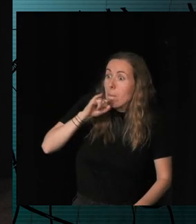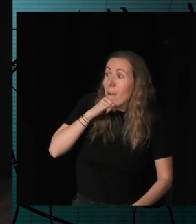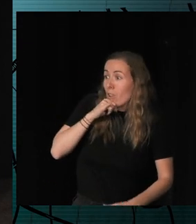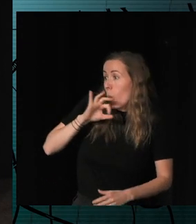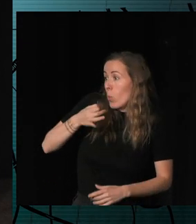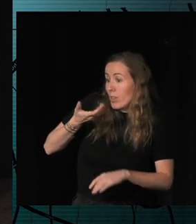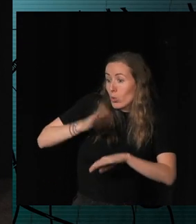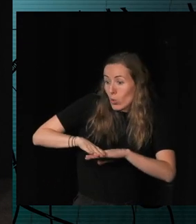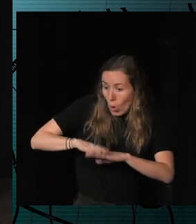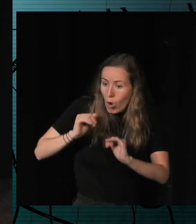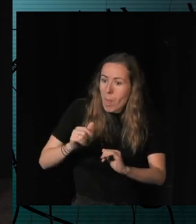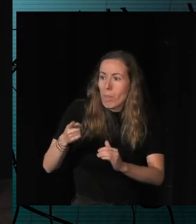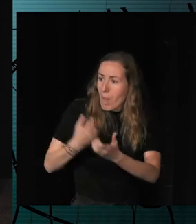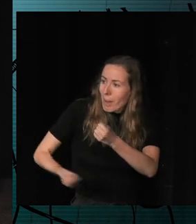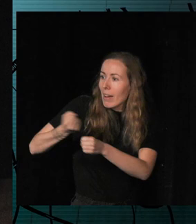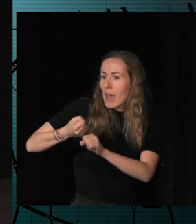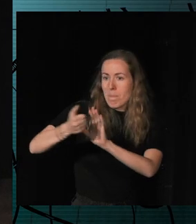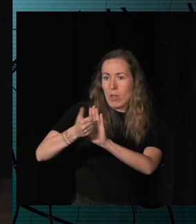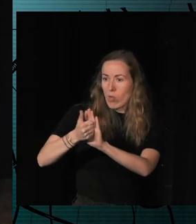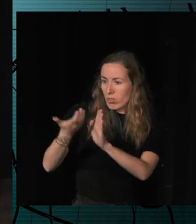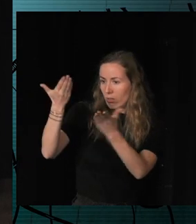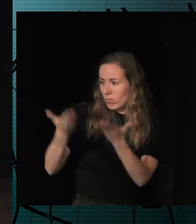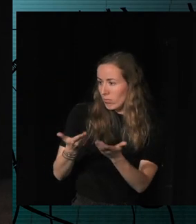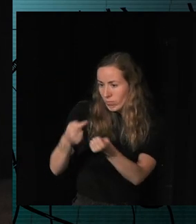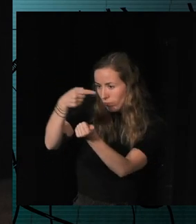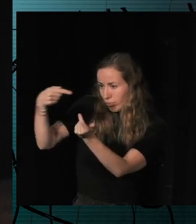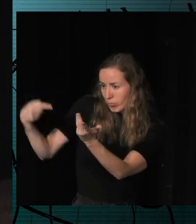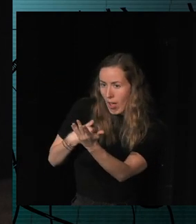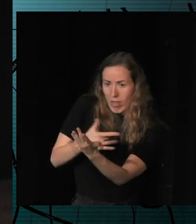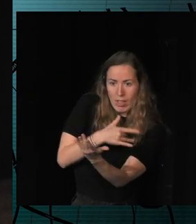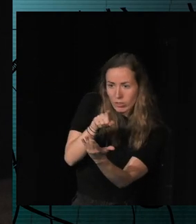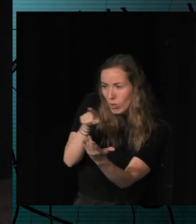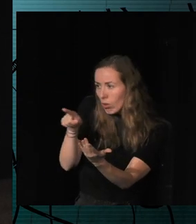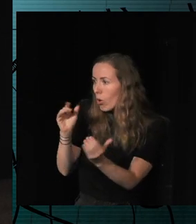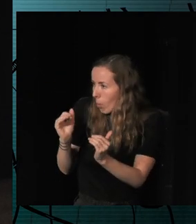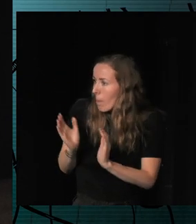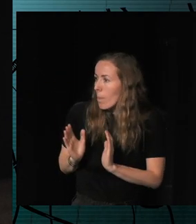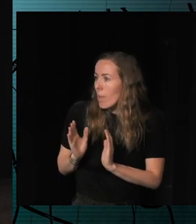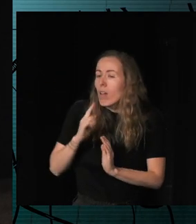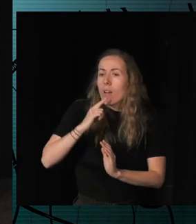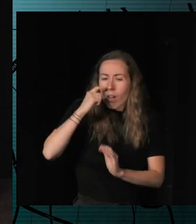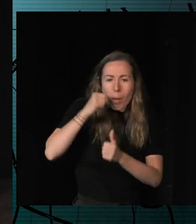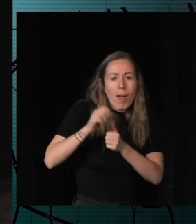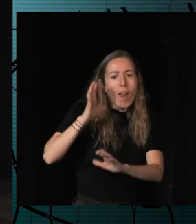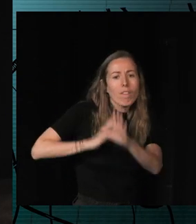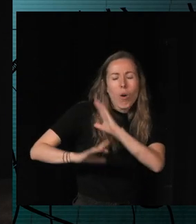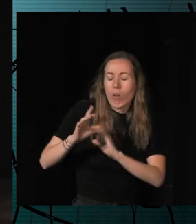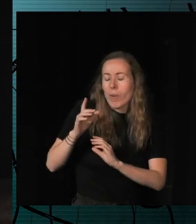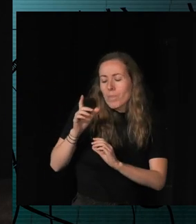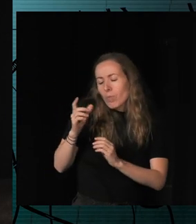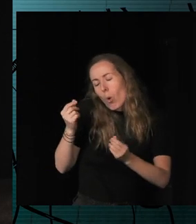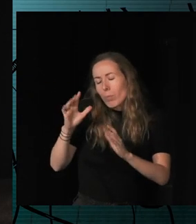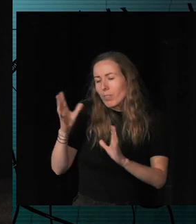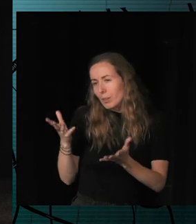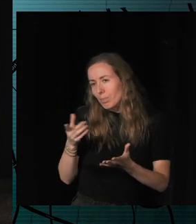des bons personnages des personnages intéress et du coup le film bah en plus à l'époque on parlait on employait vraiment pas ce terme mais il y a